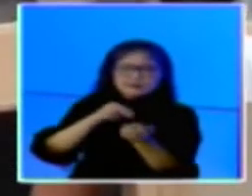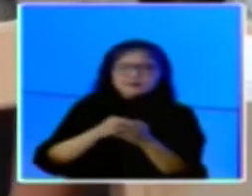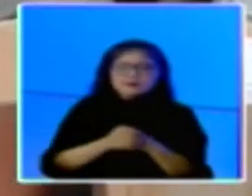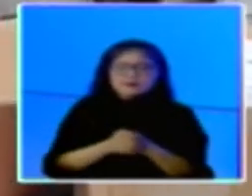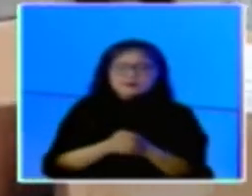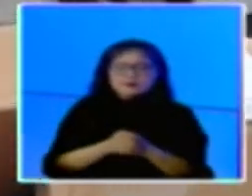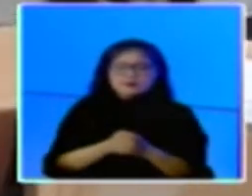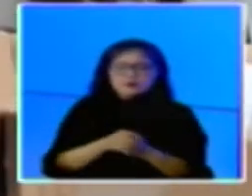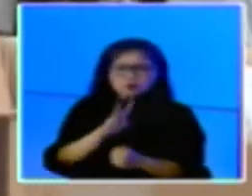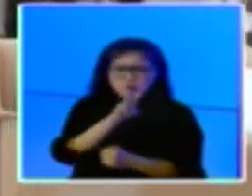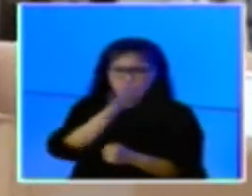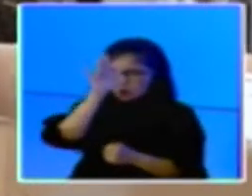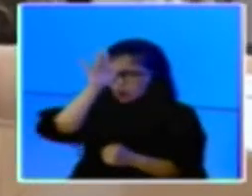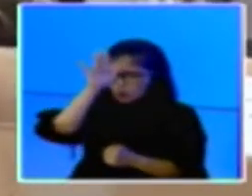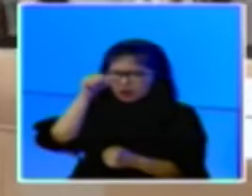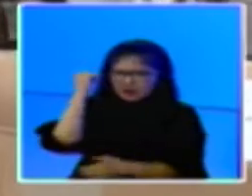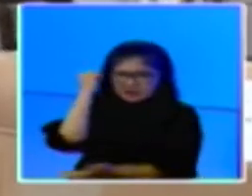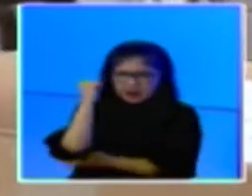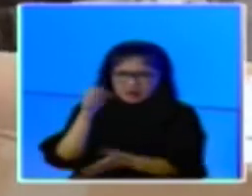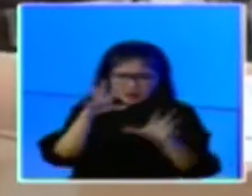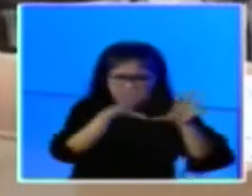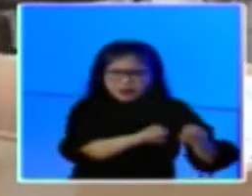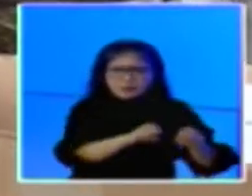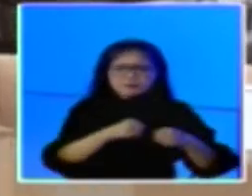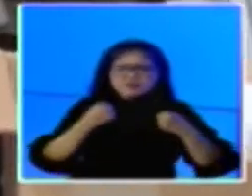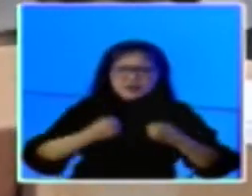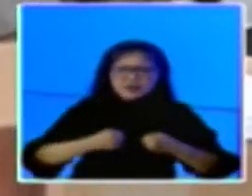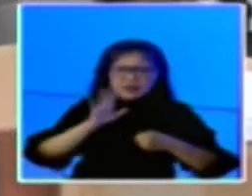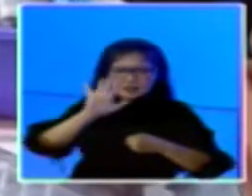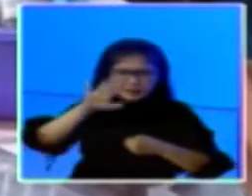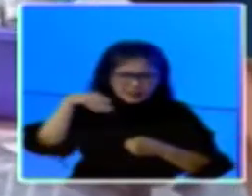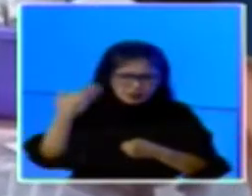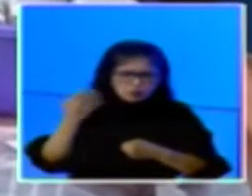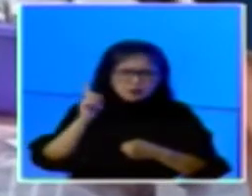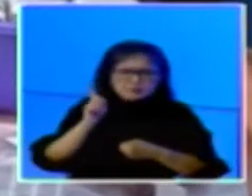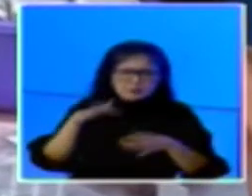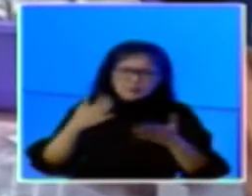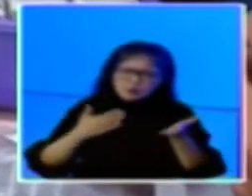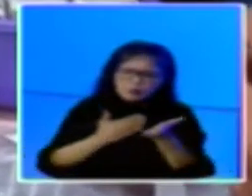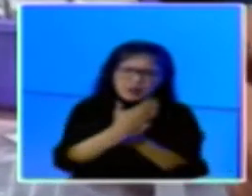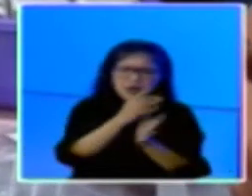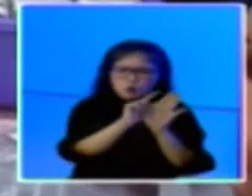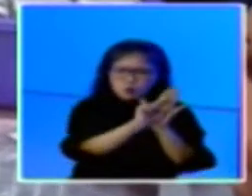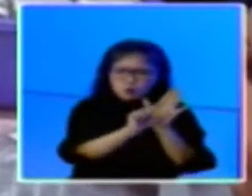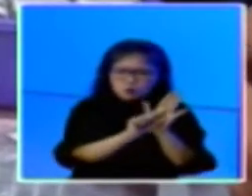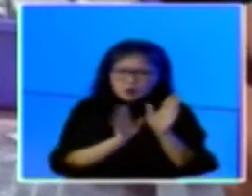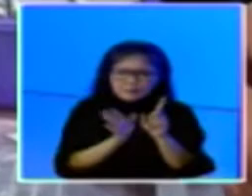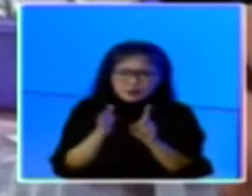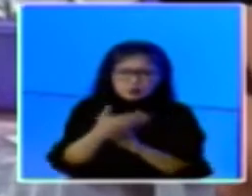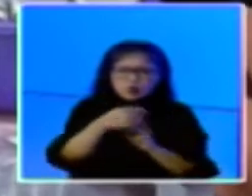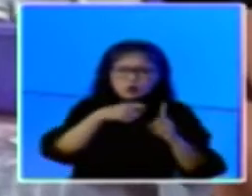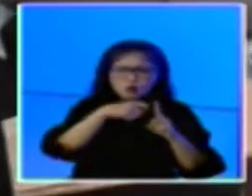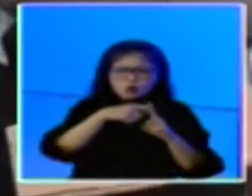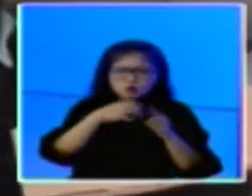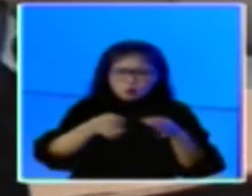Kedua tersangka terancam hukuman 5 tahun penjara karena terjerat Undang-Undang Perlindungan Konsumen. Polisi kini masih memburu pemilik